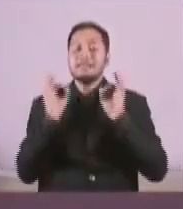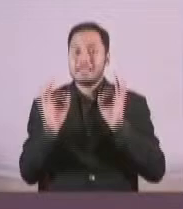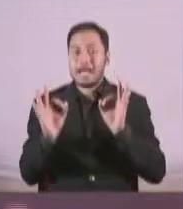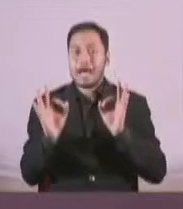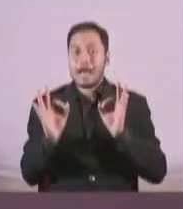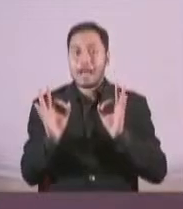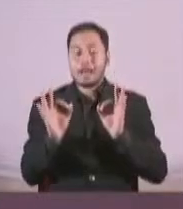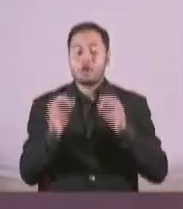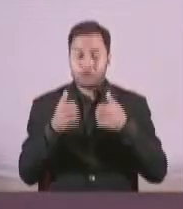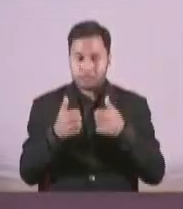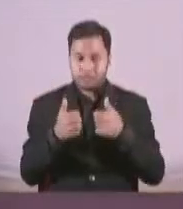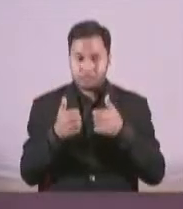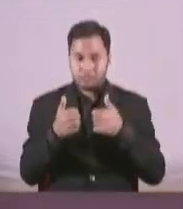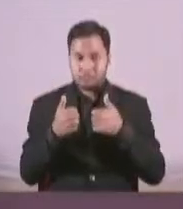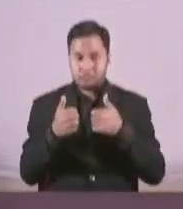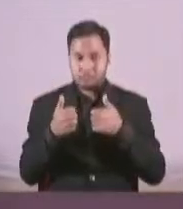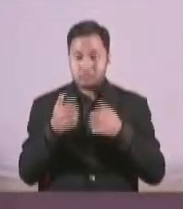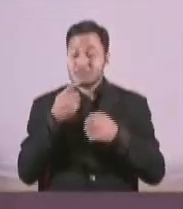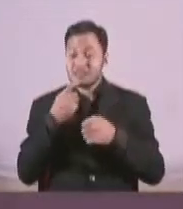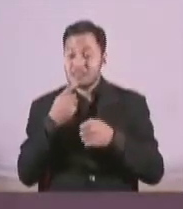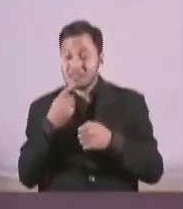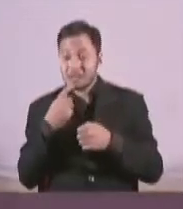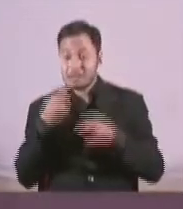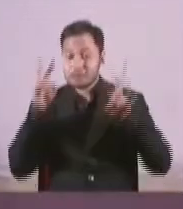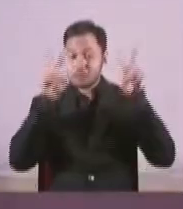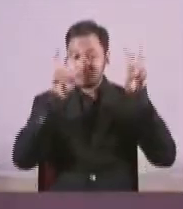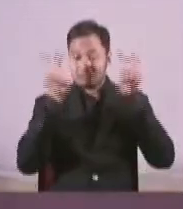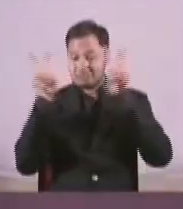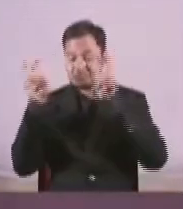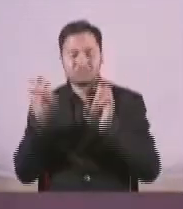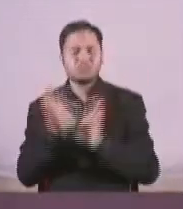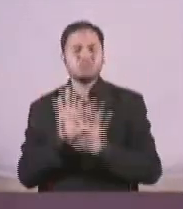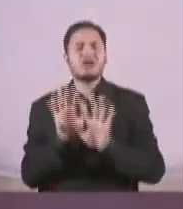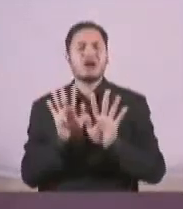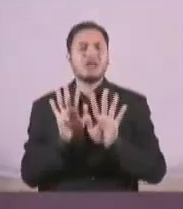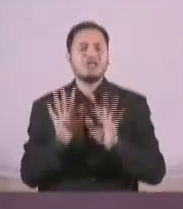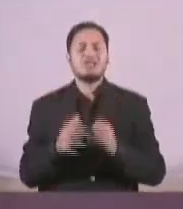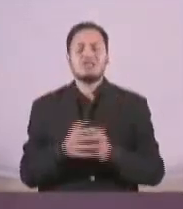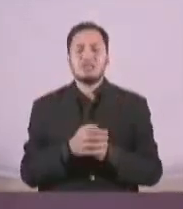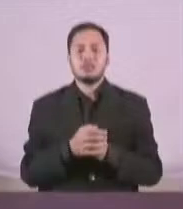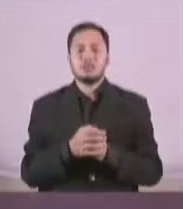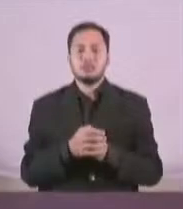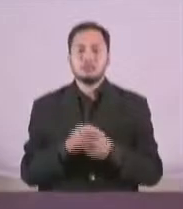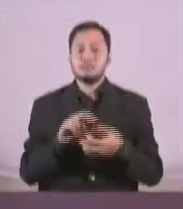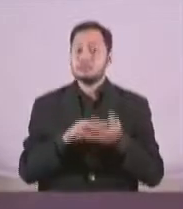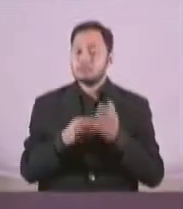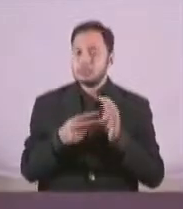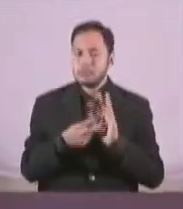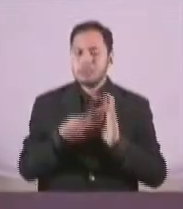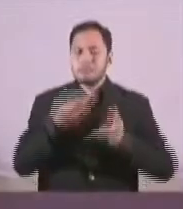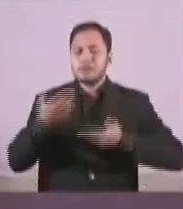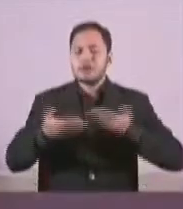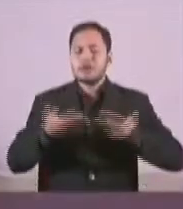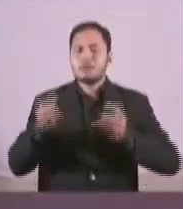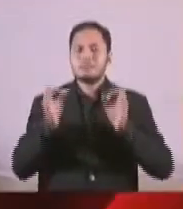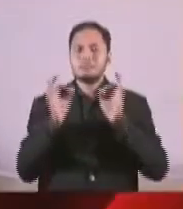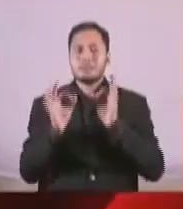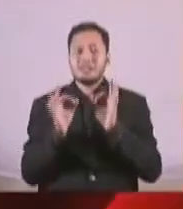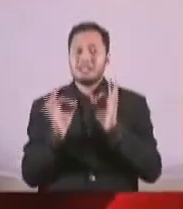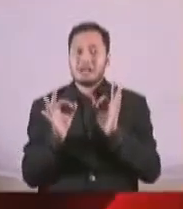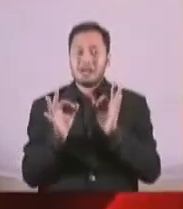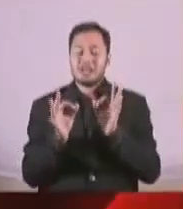Bukan kutipan-kutipan. Jadi pelayanan pendidikan yang saat ini yang